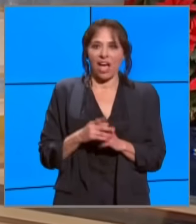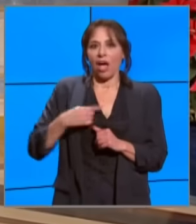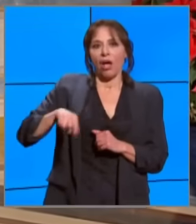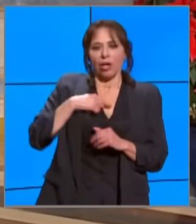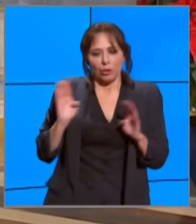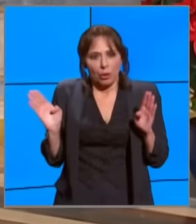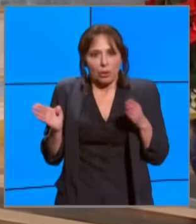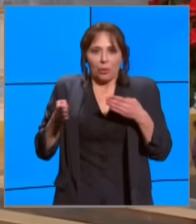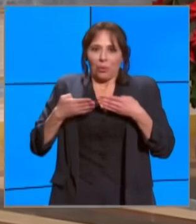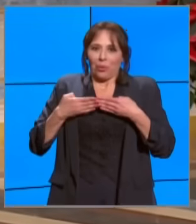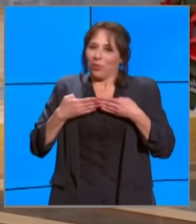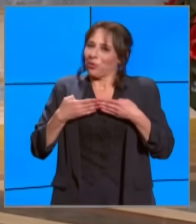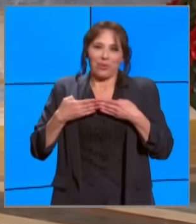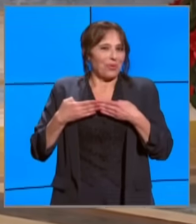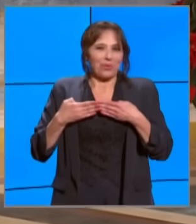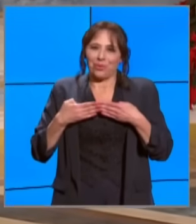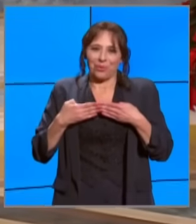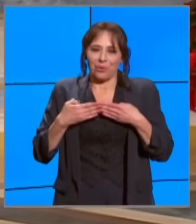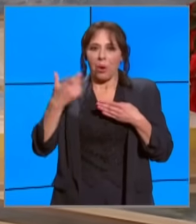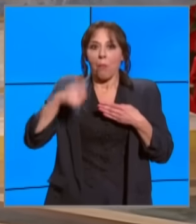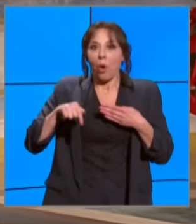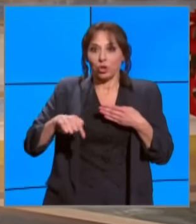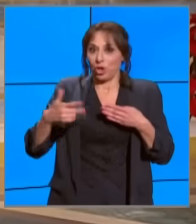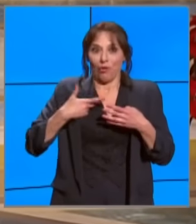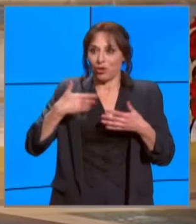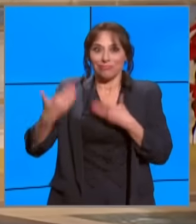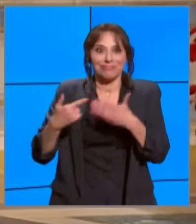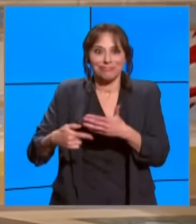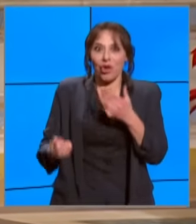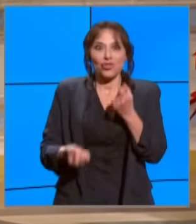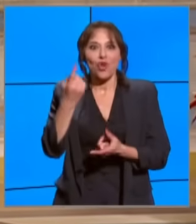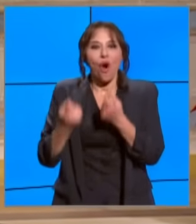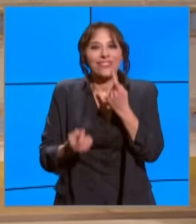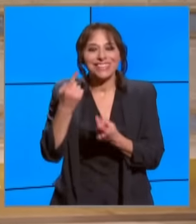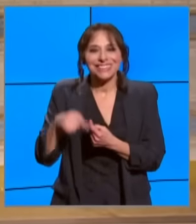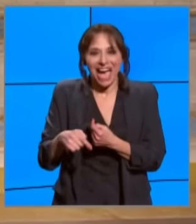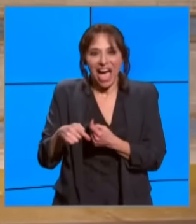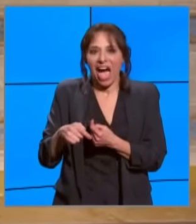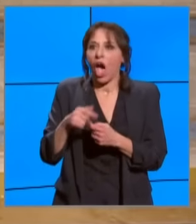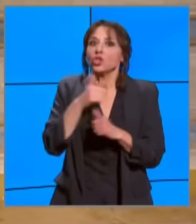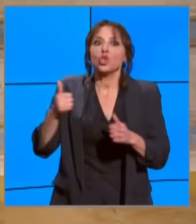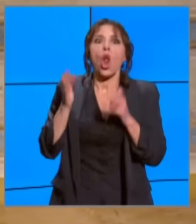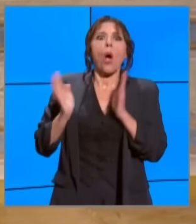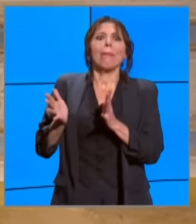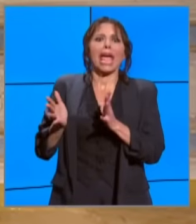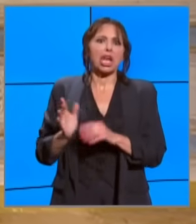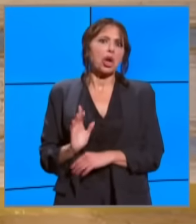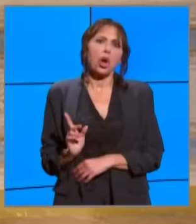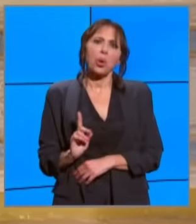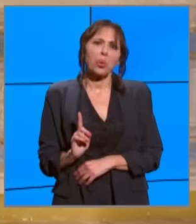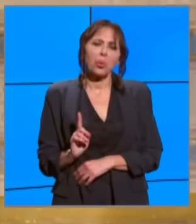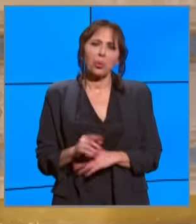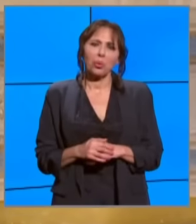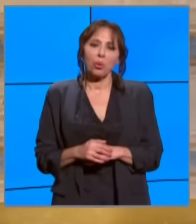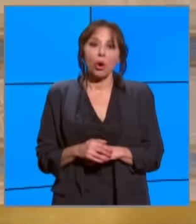stessi per timore che le impetuose novità che abbiamo davanti portino soltanto pericoli prima